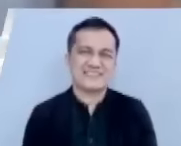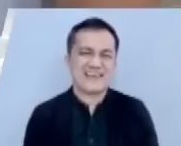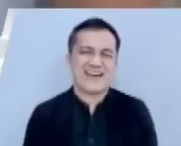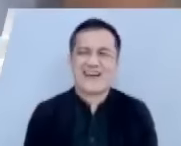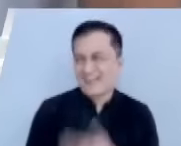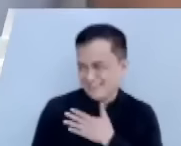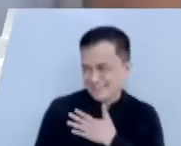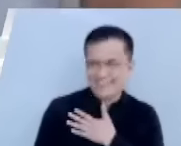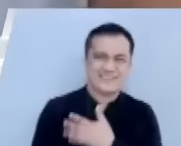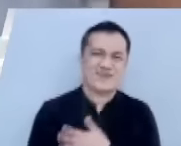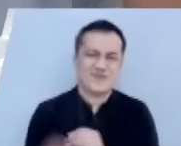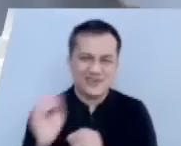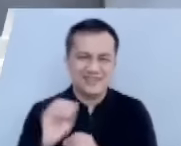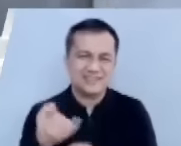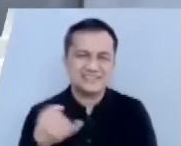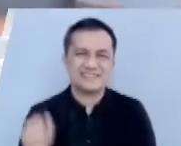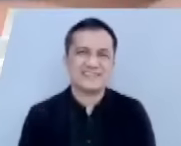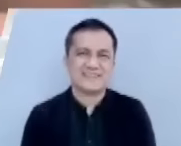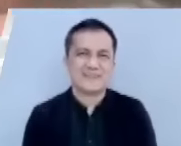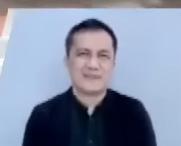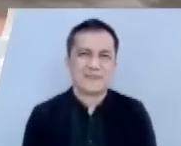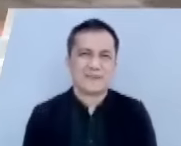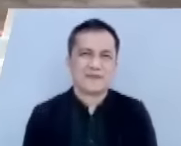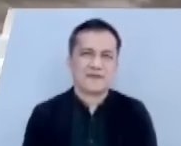Wala ding ano, walang kakaadin.